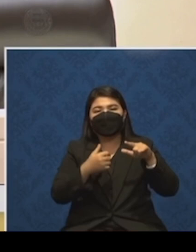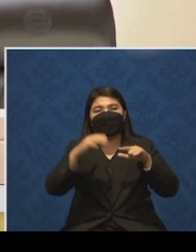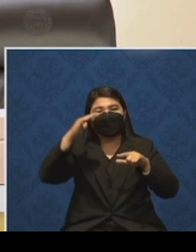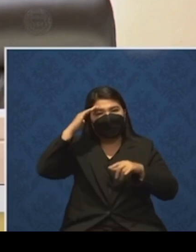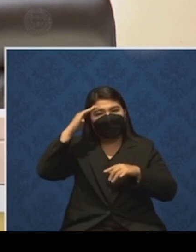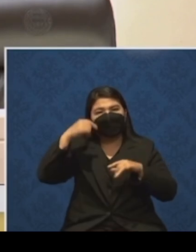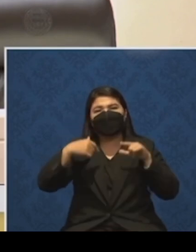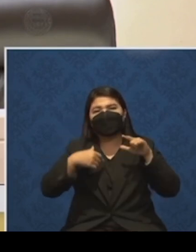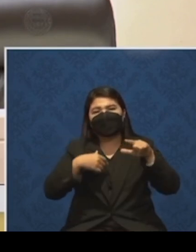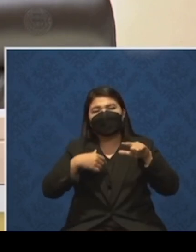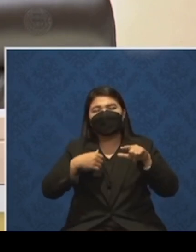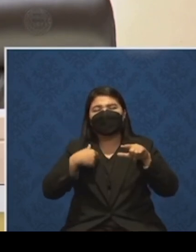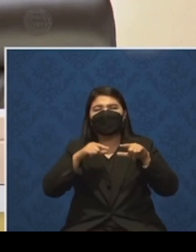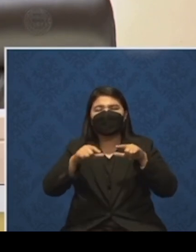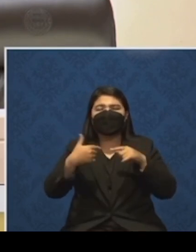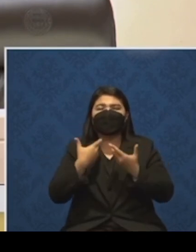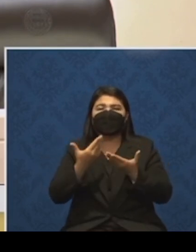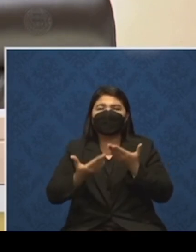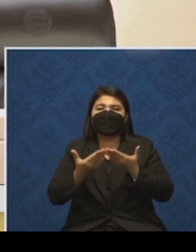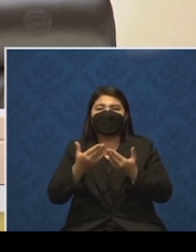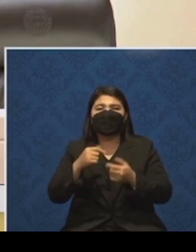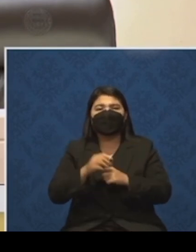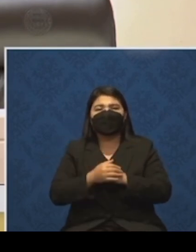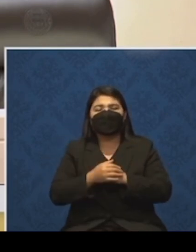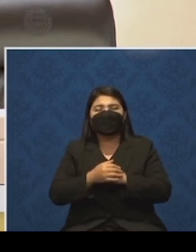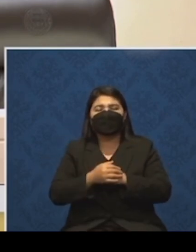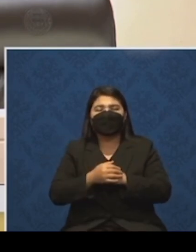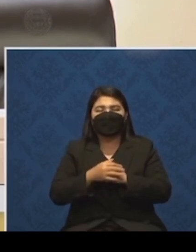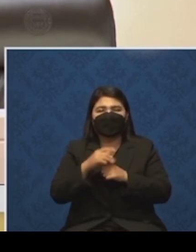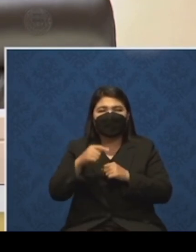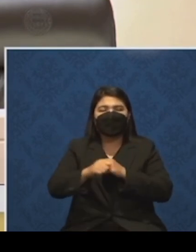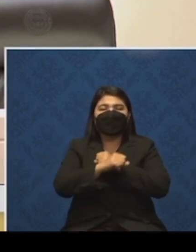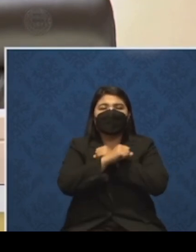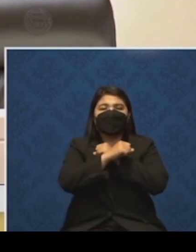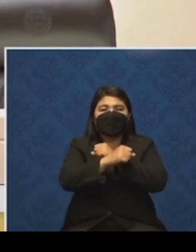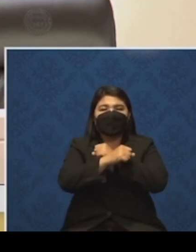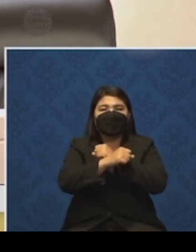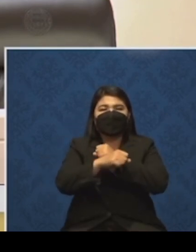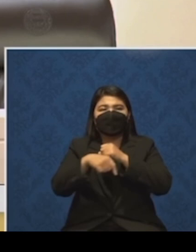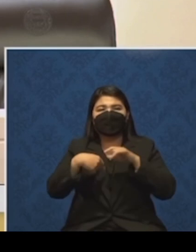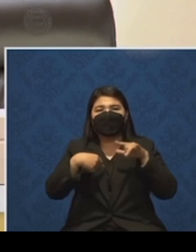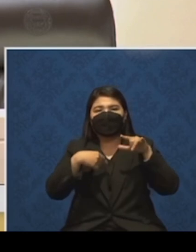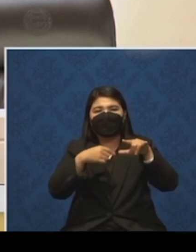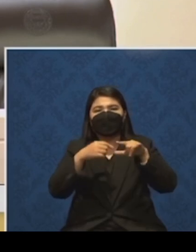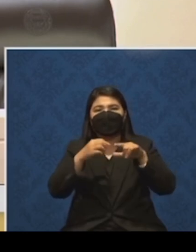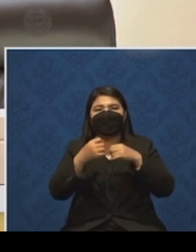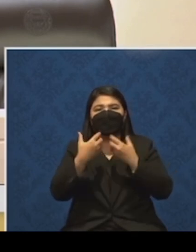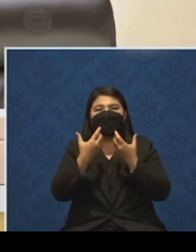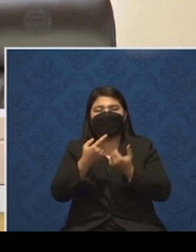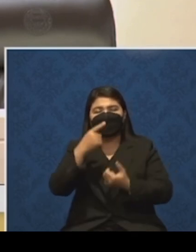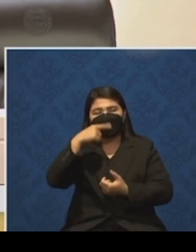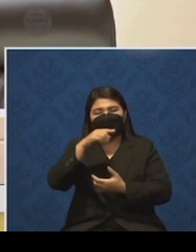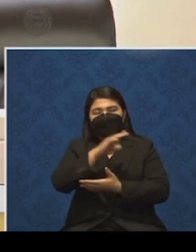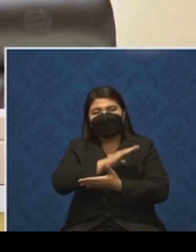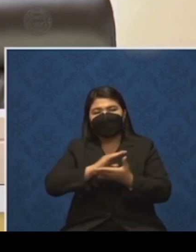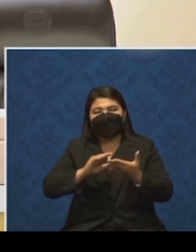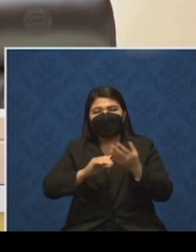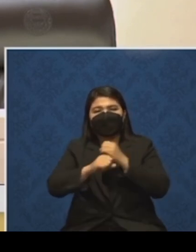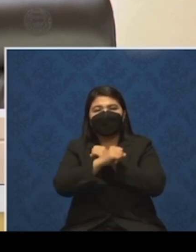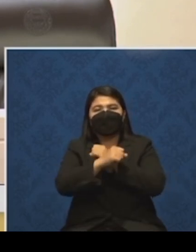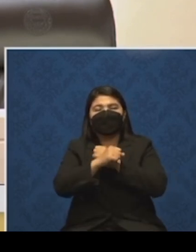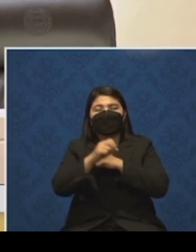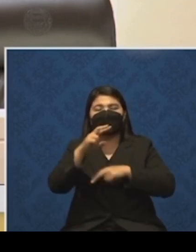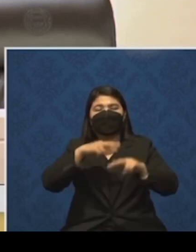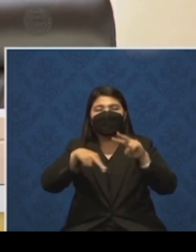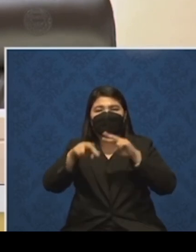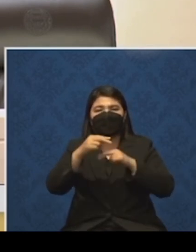ยงในเรื่องของการปกป้องผลประโยชน์ของชาติปกป้องน่านฟ้าของประเทศไทยการดำเนินการนั้นมี